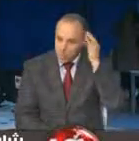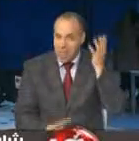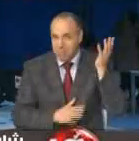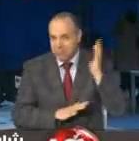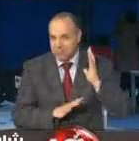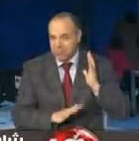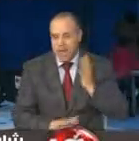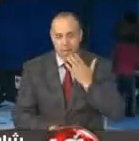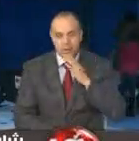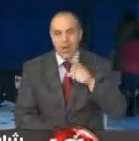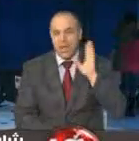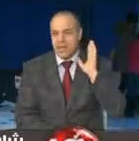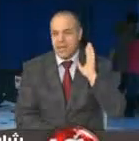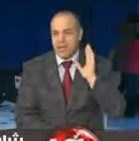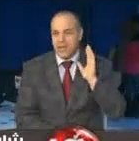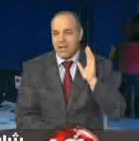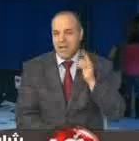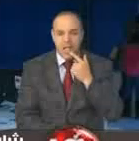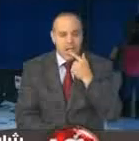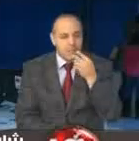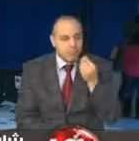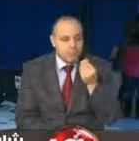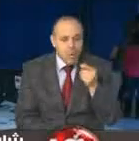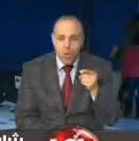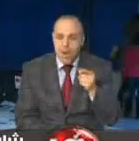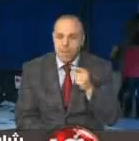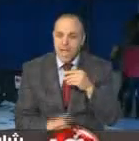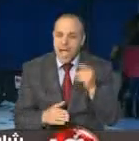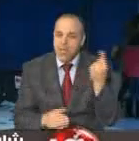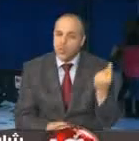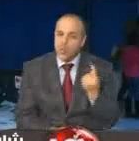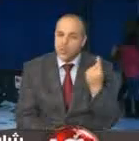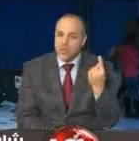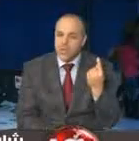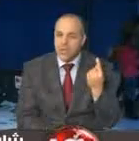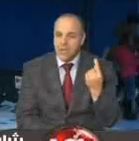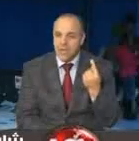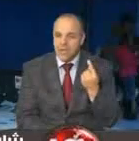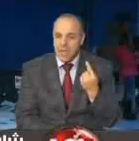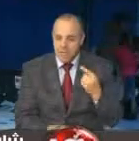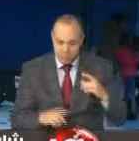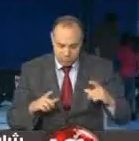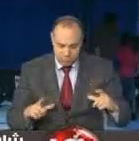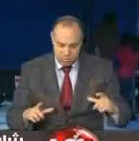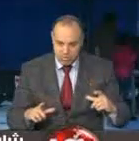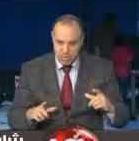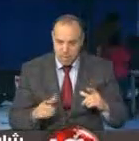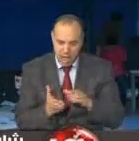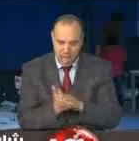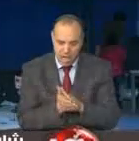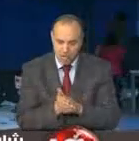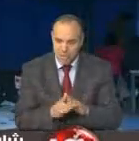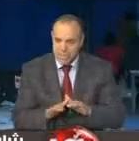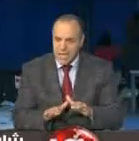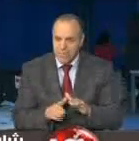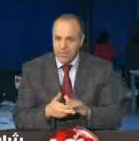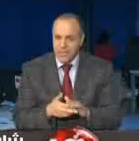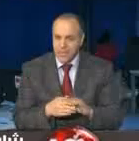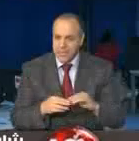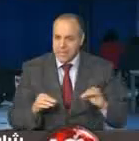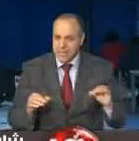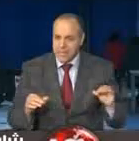تقليدي تبارك الله. جبنا البركوكش تاع توزر وجبنا السف. البركوكش هذا يطيب بالعجينه ويتعمل يولي خشين